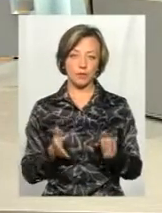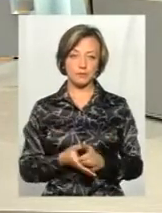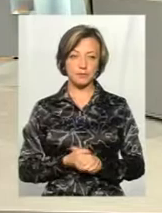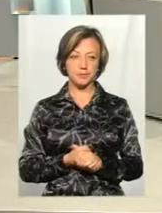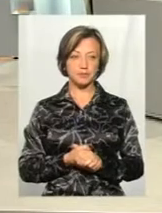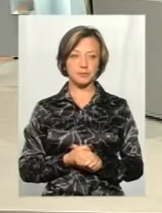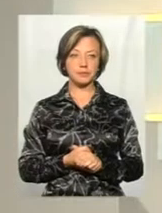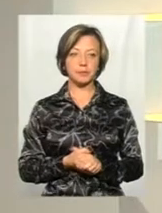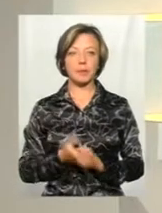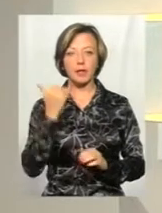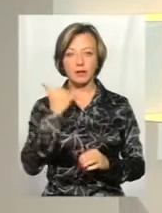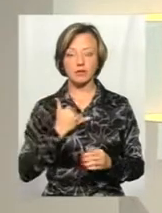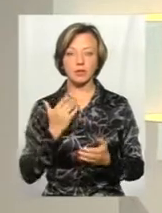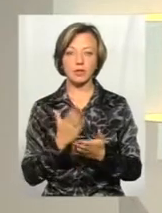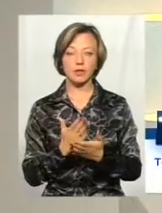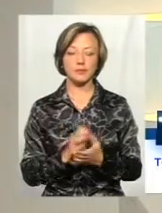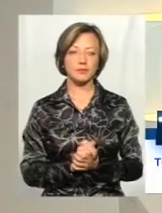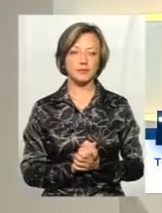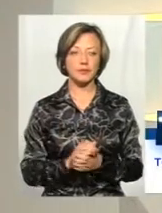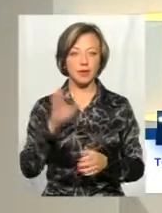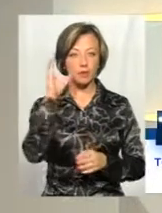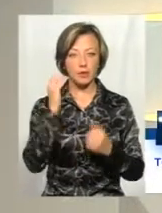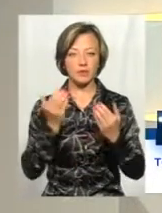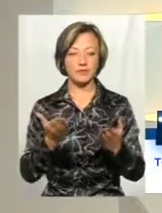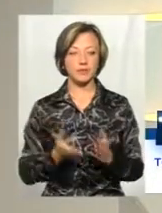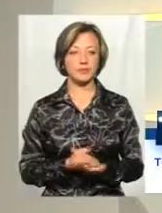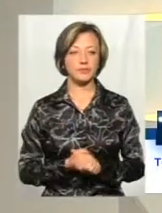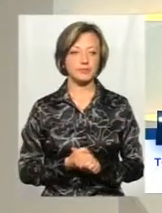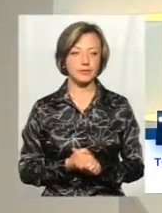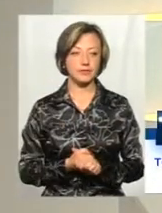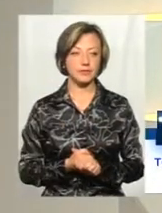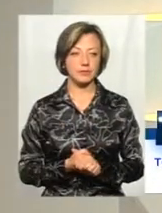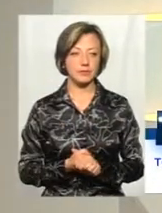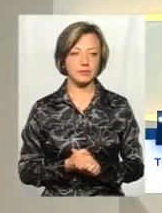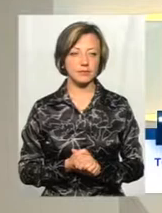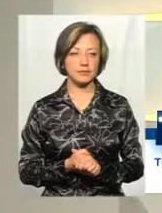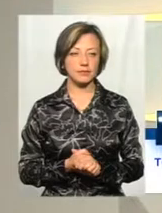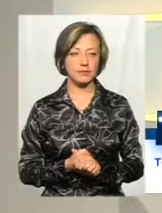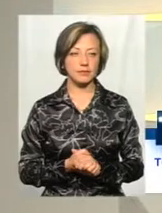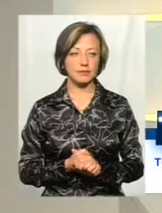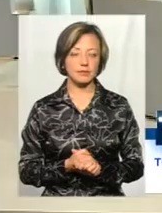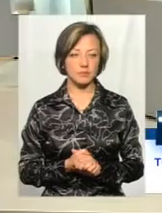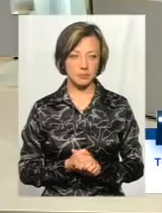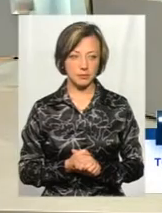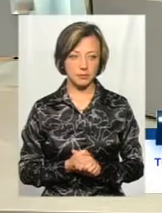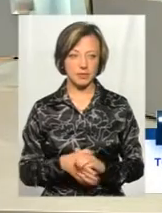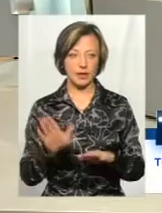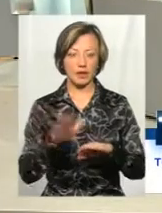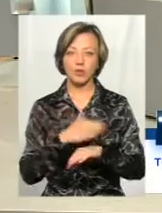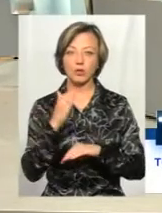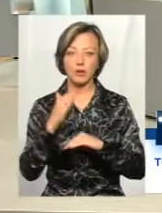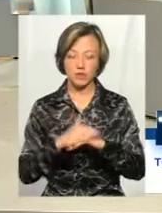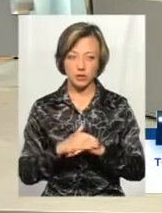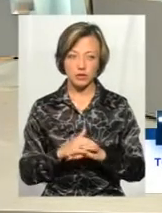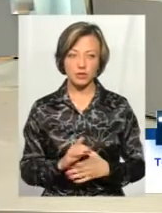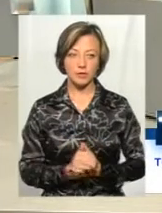Дякую, пане Андрію. У нас є ще один глядач, слухач, дзвінок. Слухаємо вас, ви в ефірі. Добрий вечір. Добрий вечір.